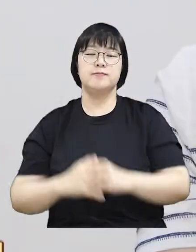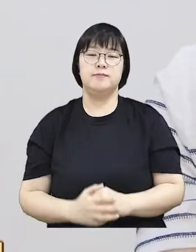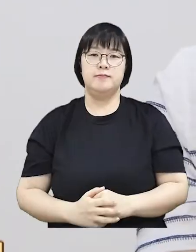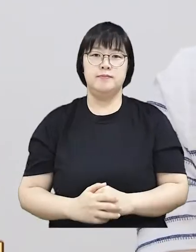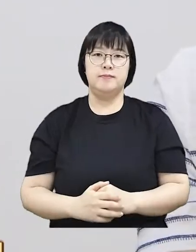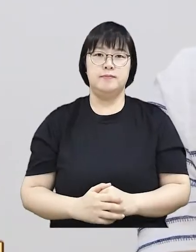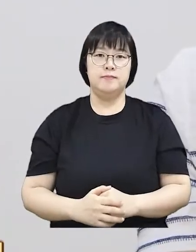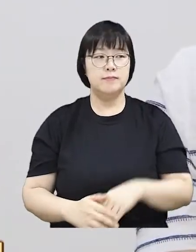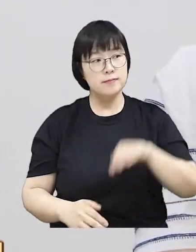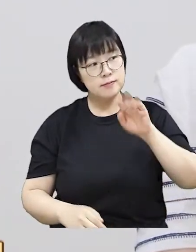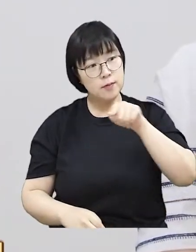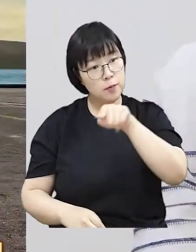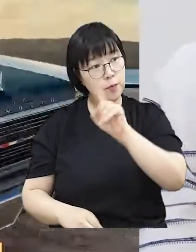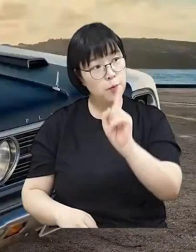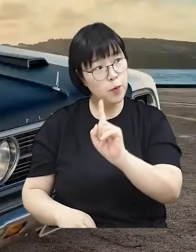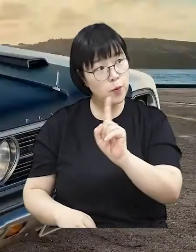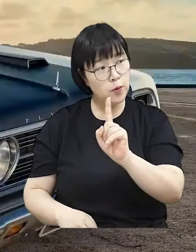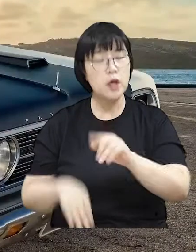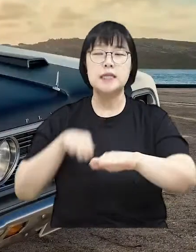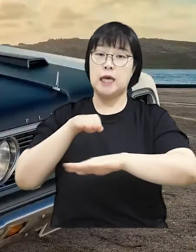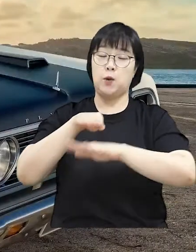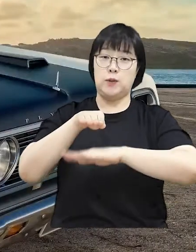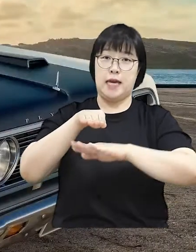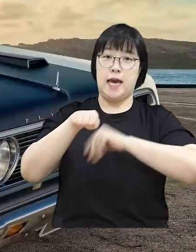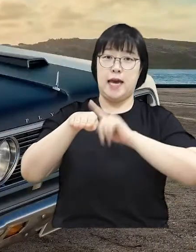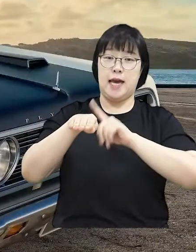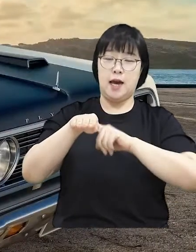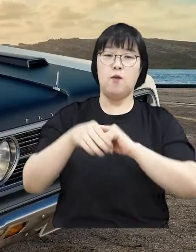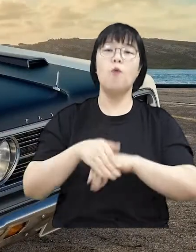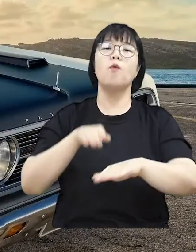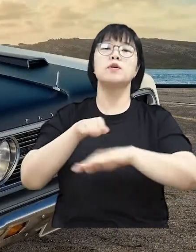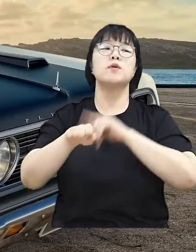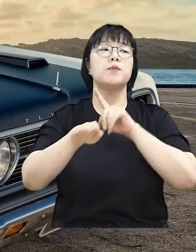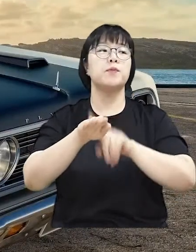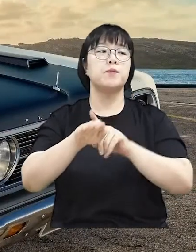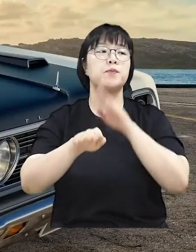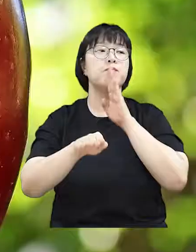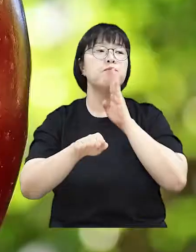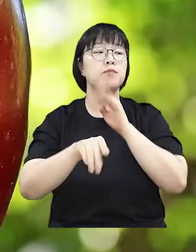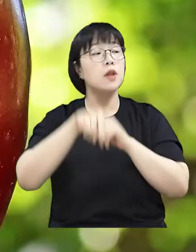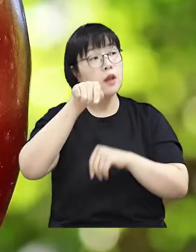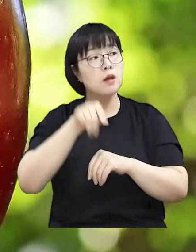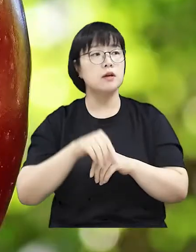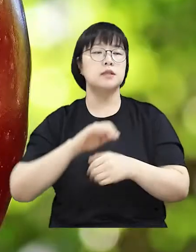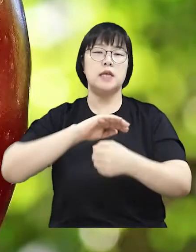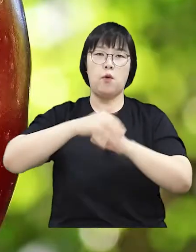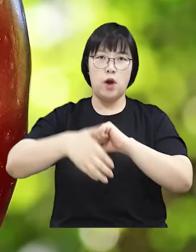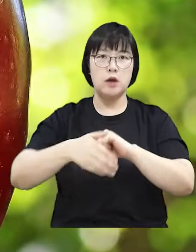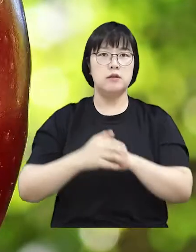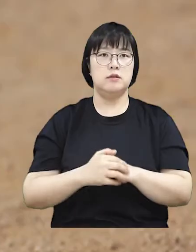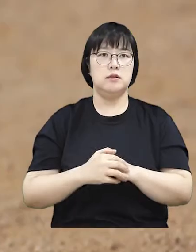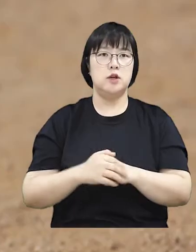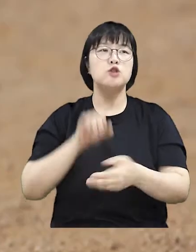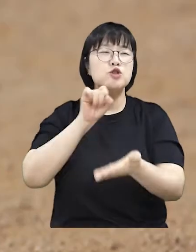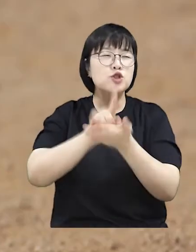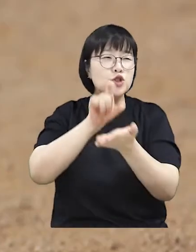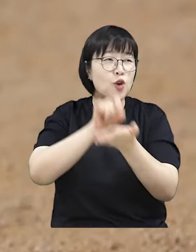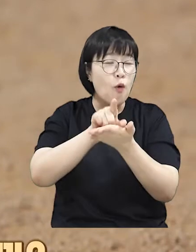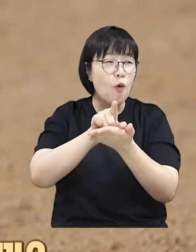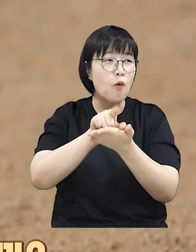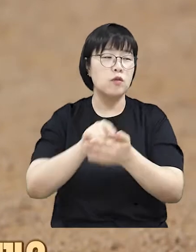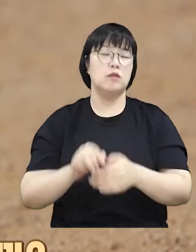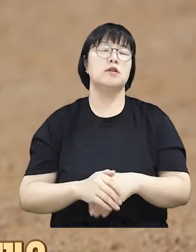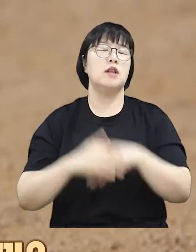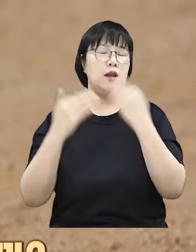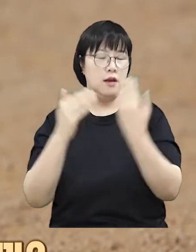우리 제이 이거는 뭐라고 생각해요? 자동차요. 자동차죠. 얘는 자동차. 얘는? 사과요. 사과. 얘는? 축구공이요.